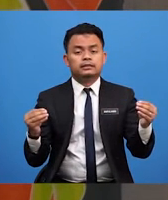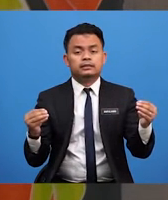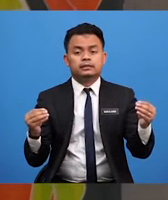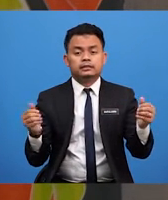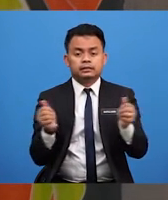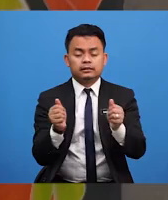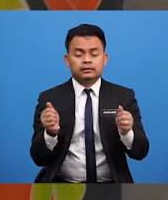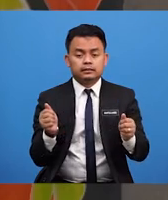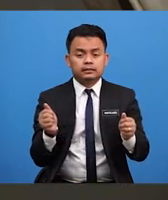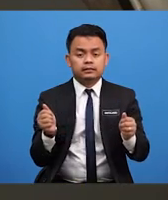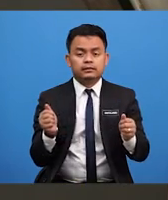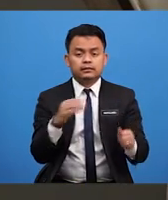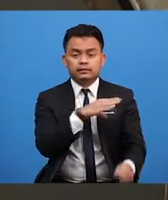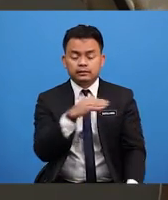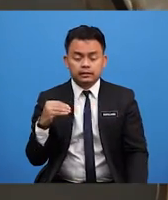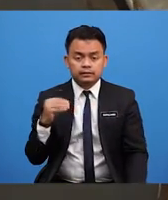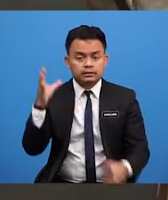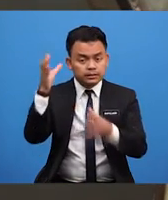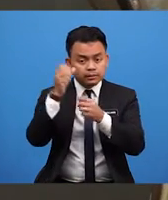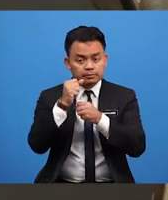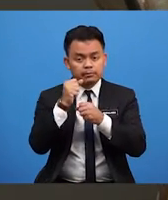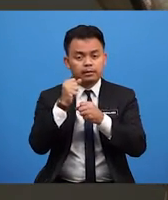yang sesuai.